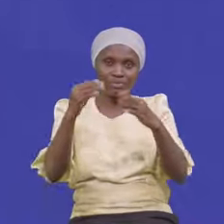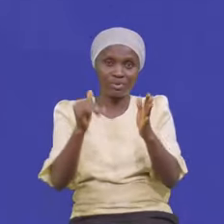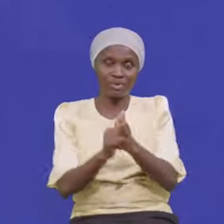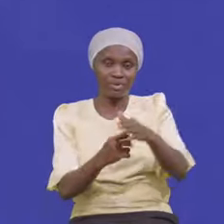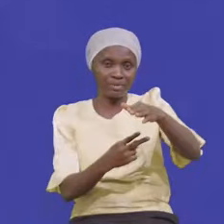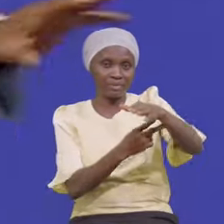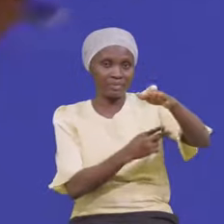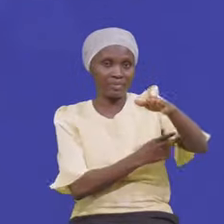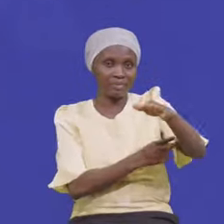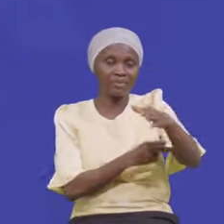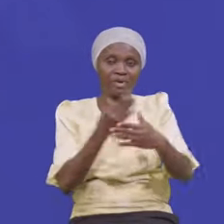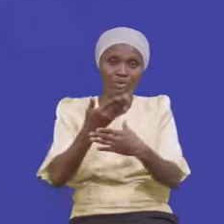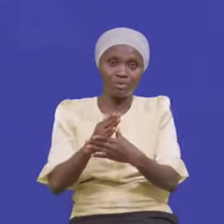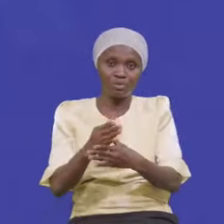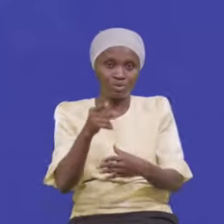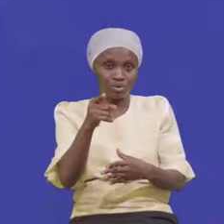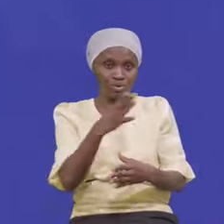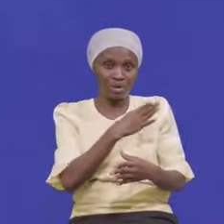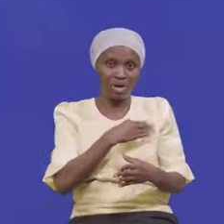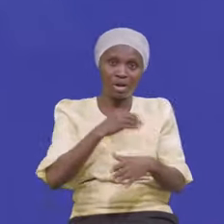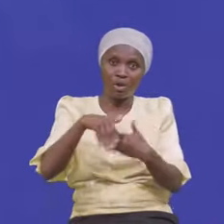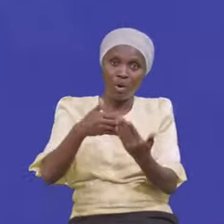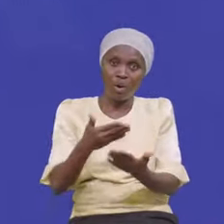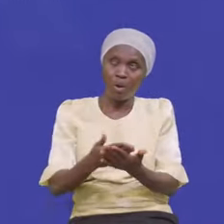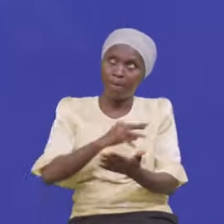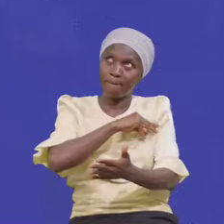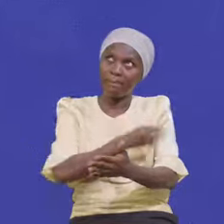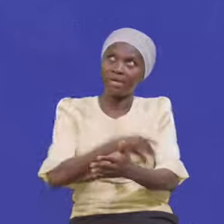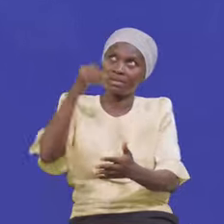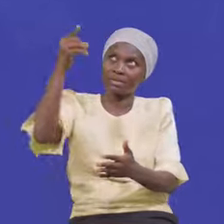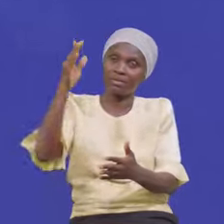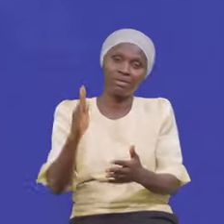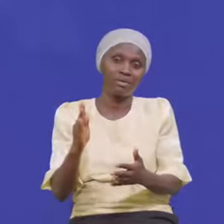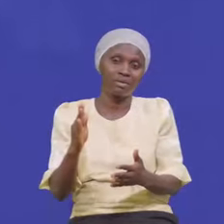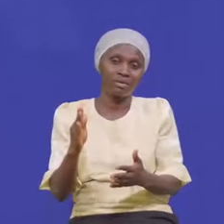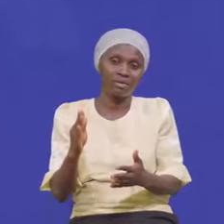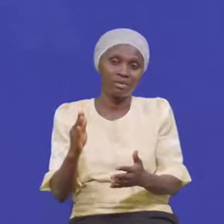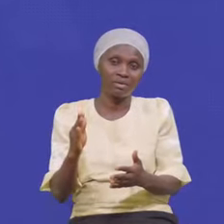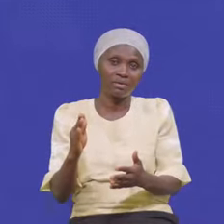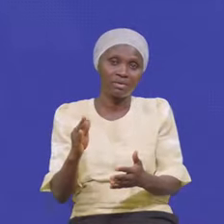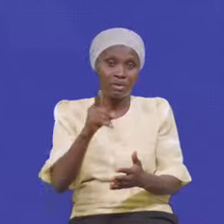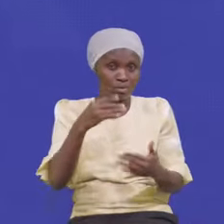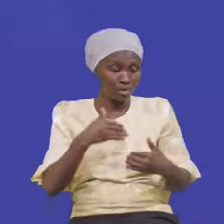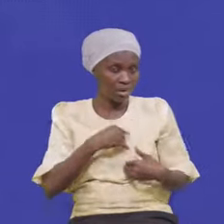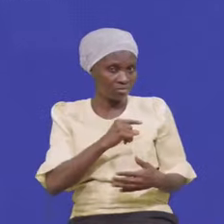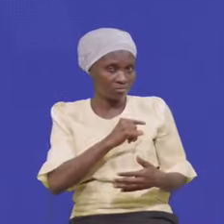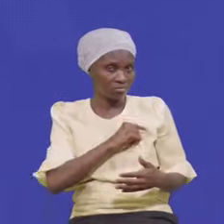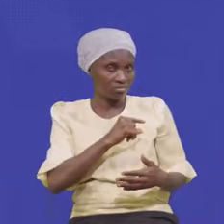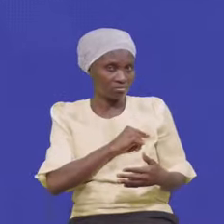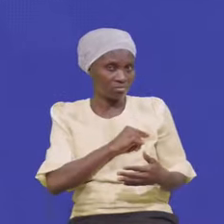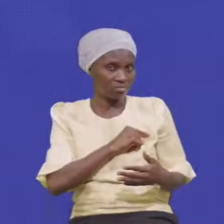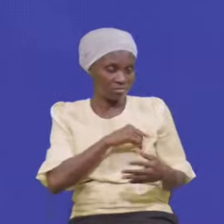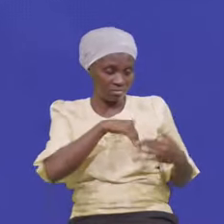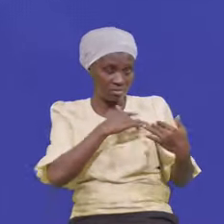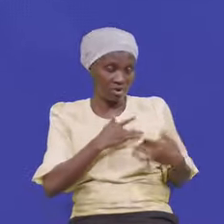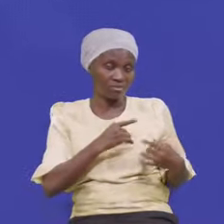నిర్మాణం చేశాడు. Between you and the Almighty God. మీకు ను సర్వశక్తిగల దేవునికి మధ్య. You have guilt. మీకు అపరాధం ఉందా? You have